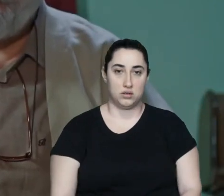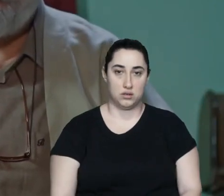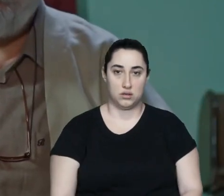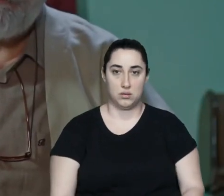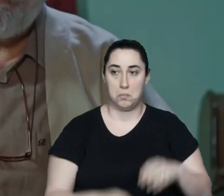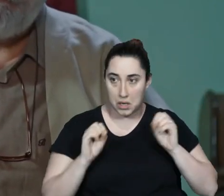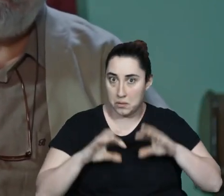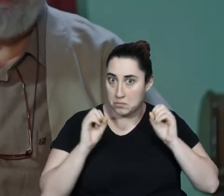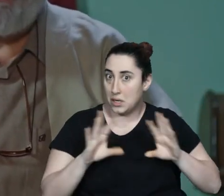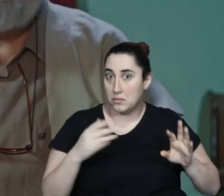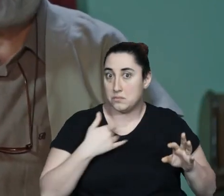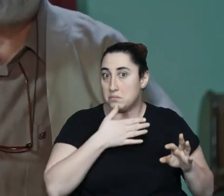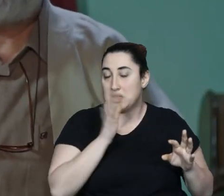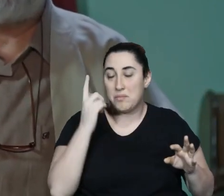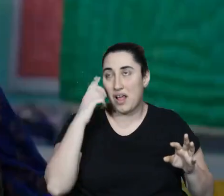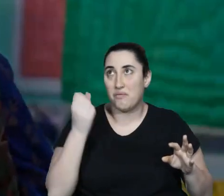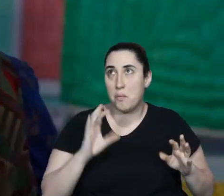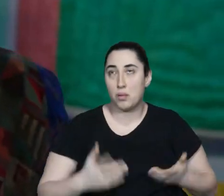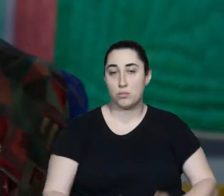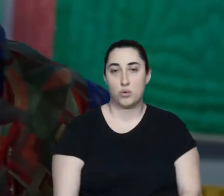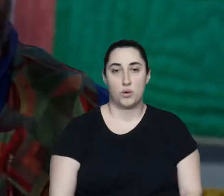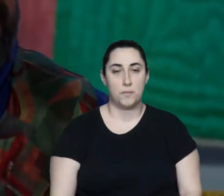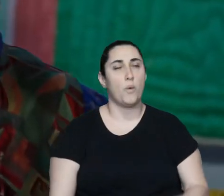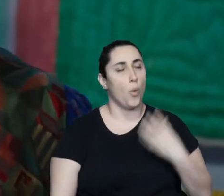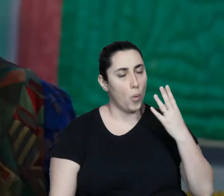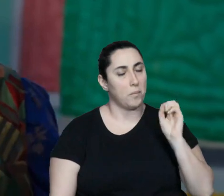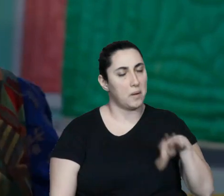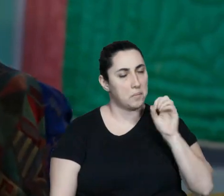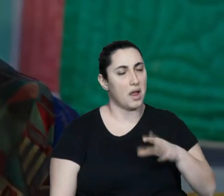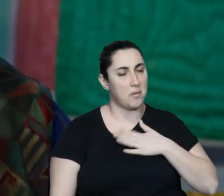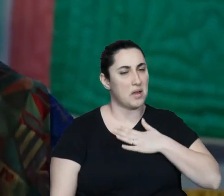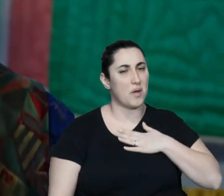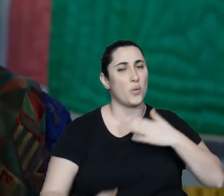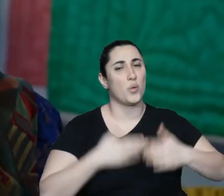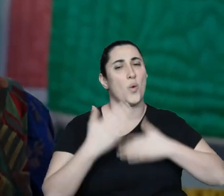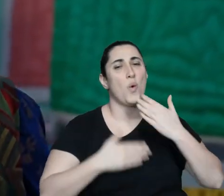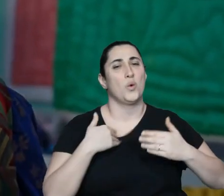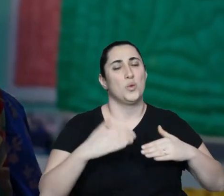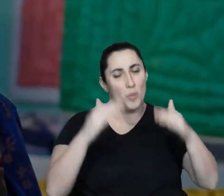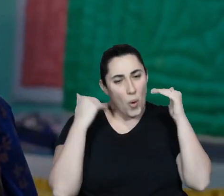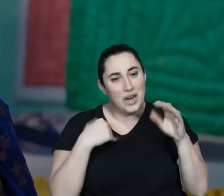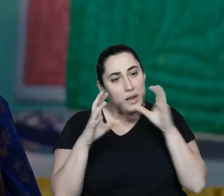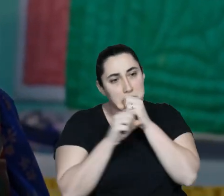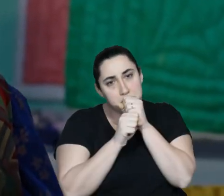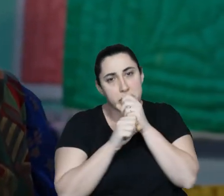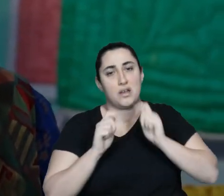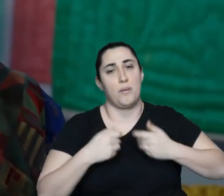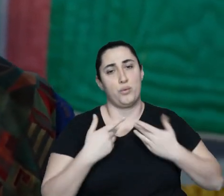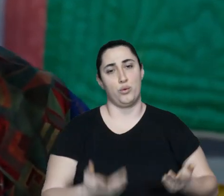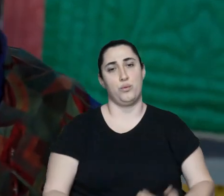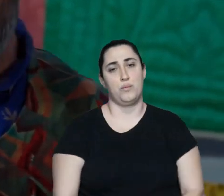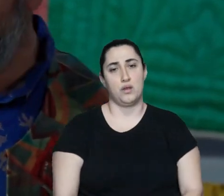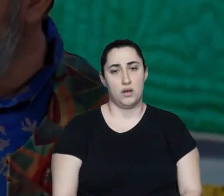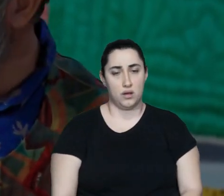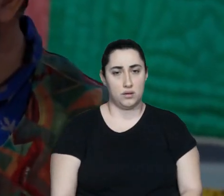Diyecek mi demeyecek mi? Pek aklıma yatmadı. Diyecek baba diyecek. Ben artık yoruldum yorgan altında 20 bin fersah saklanmaktan